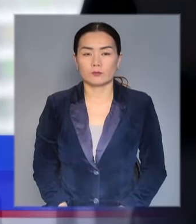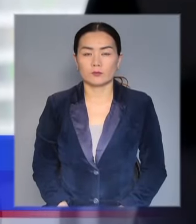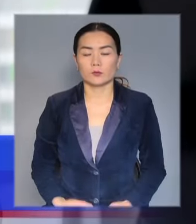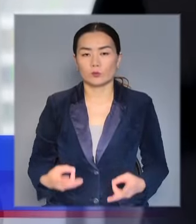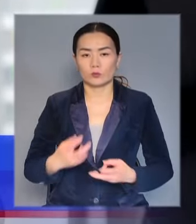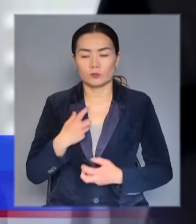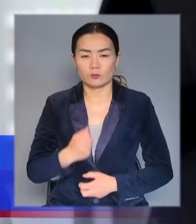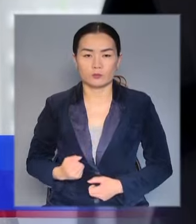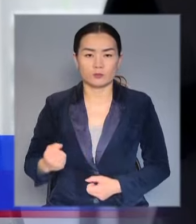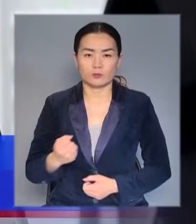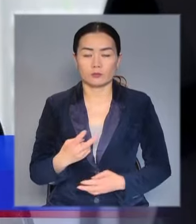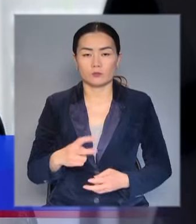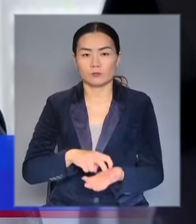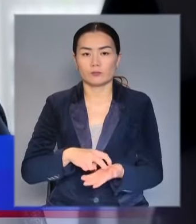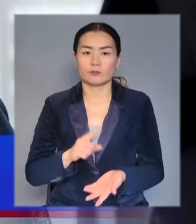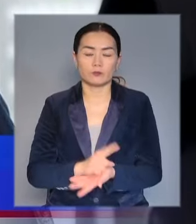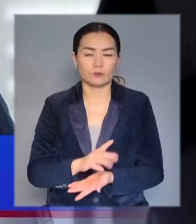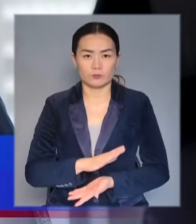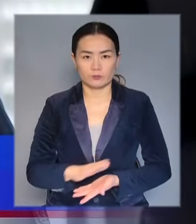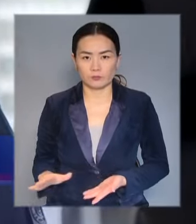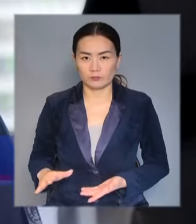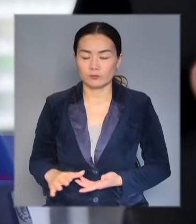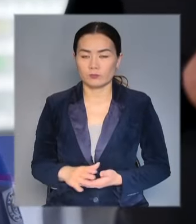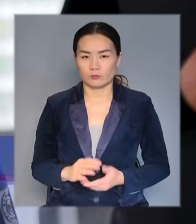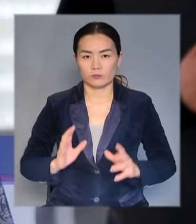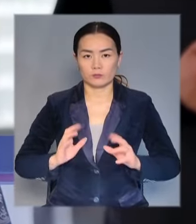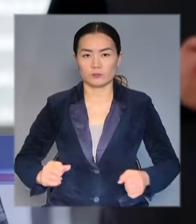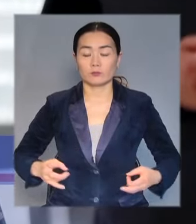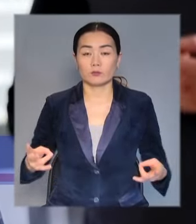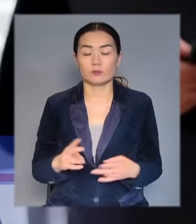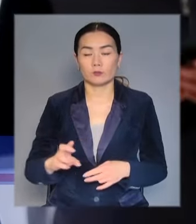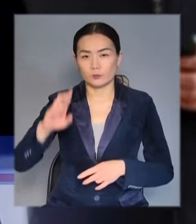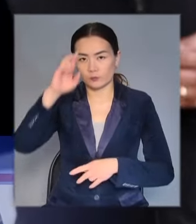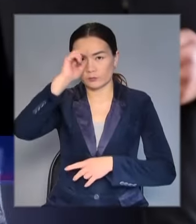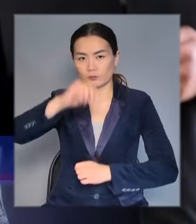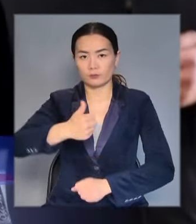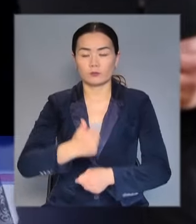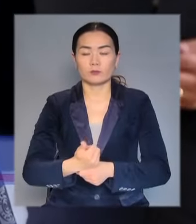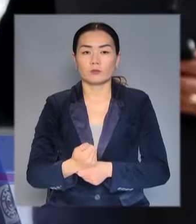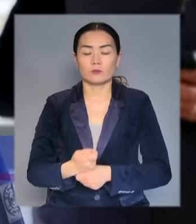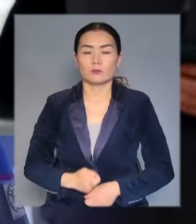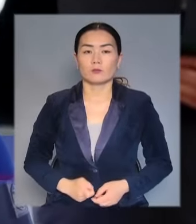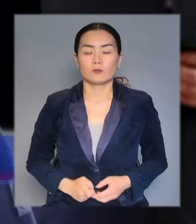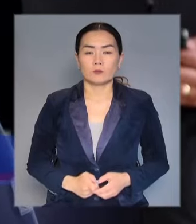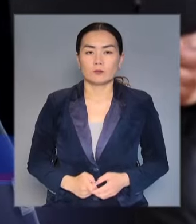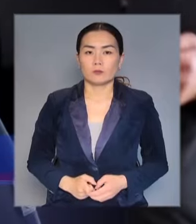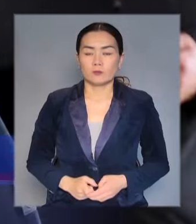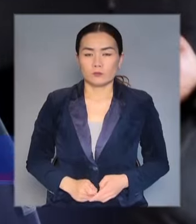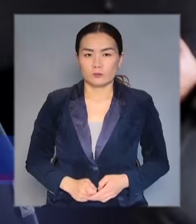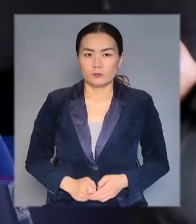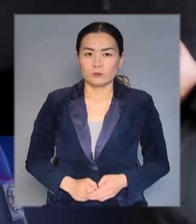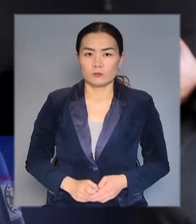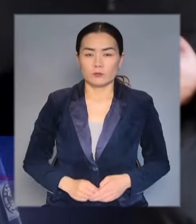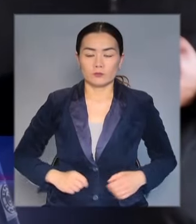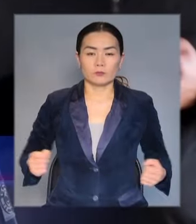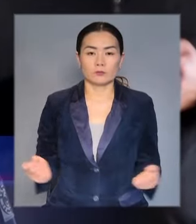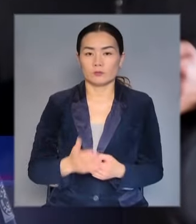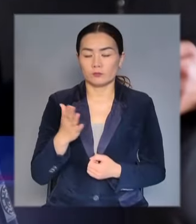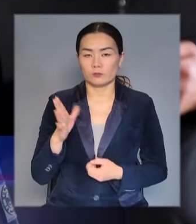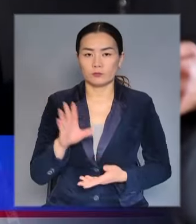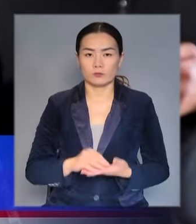болыңыздар, қорықпаңыздар, шынайсыздар. Мемлекет басшысы тікелей бақылап отырыз, президентіміз.